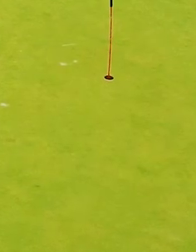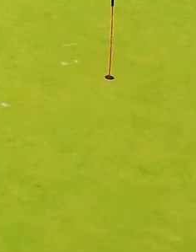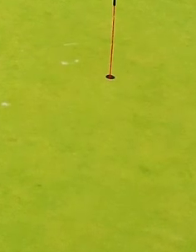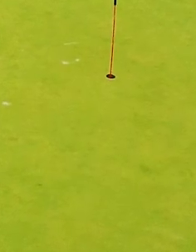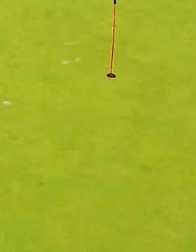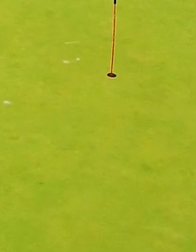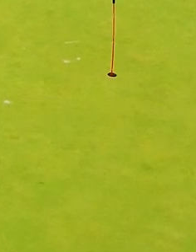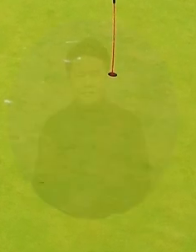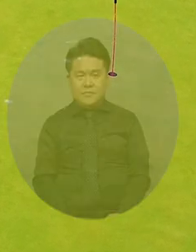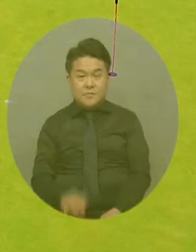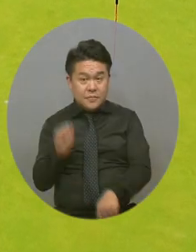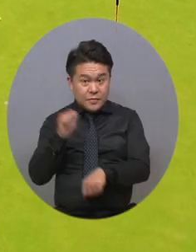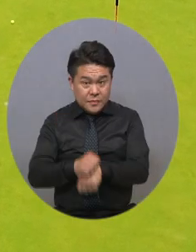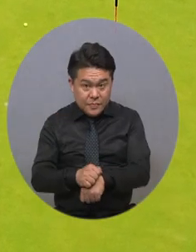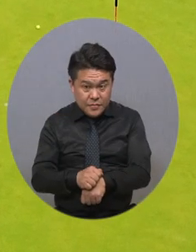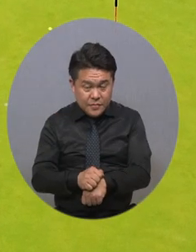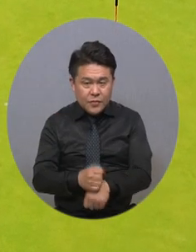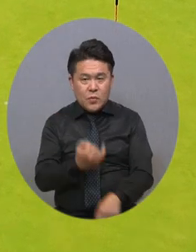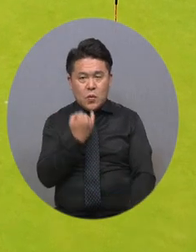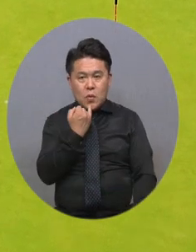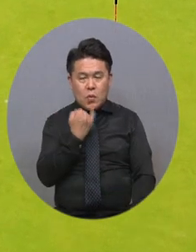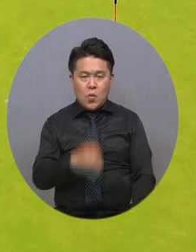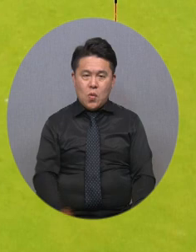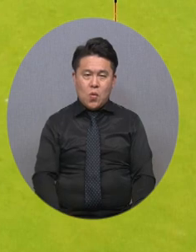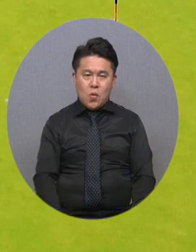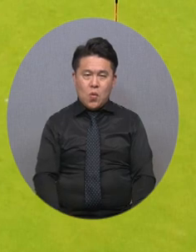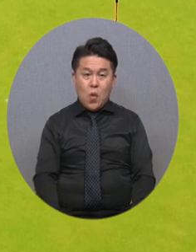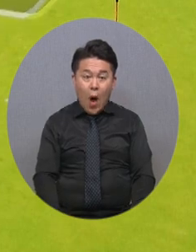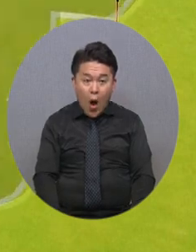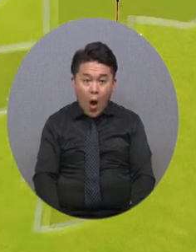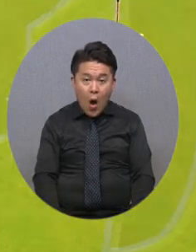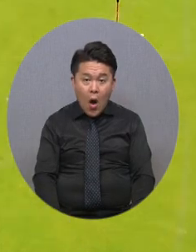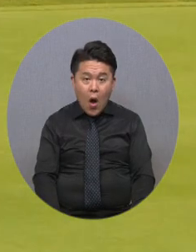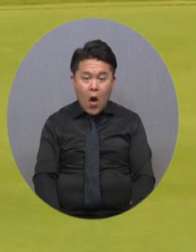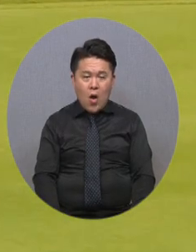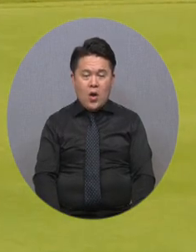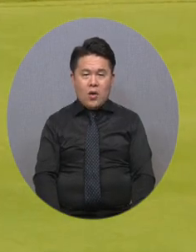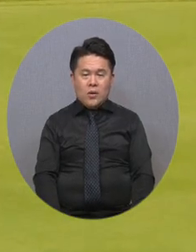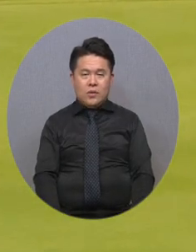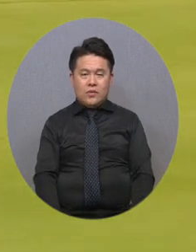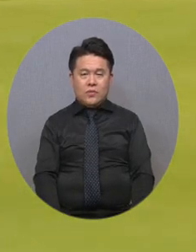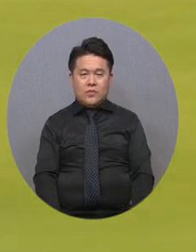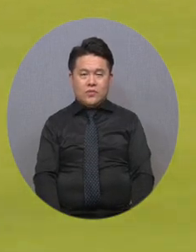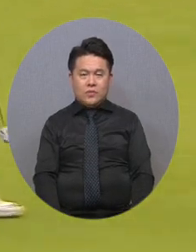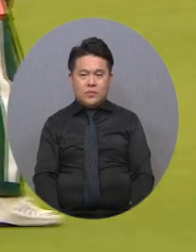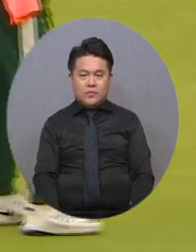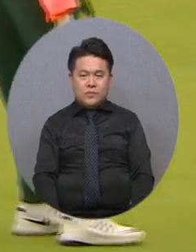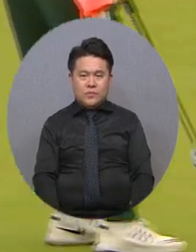잘 쳤는데? 잘 쳤어. 괜찮아, 괜찮아. 이쪽이 잘 쳤어. 우와, 잘 쳤다.